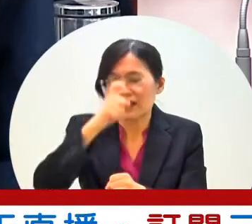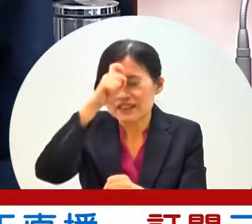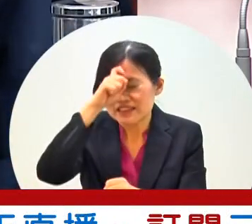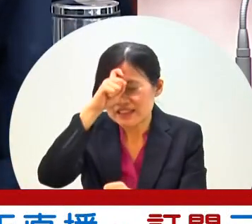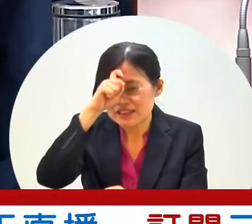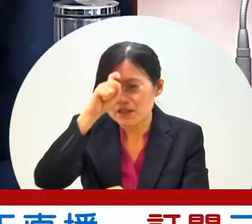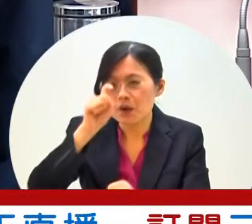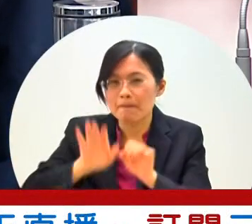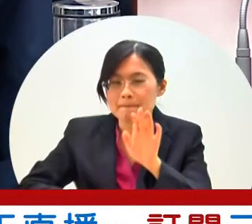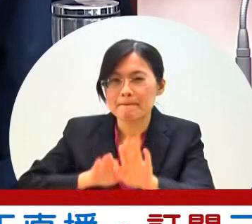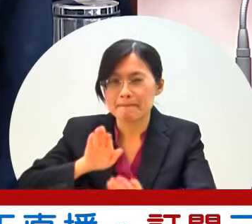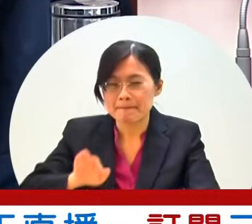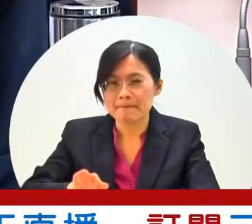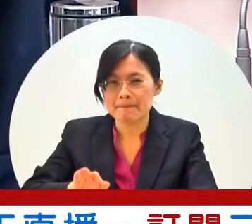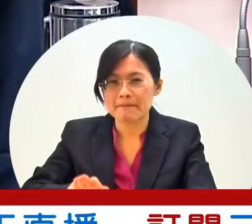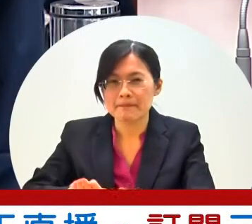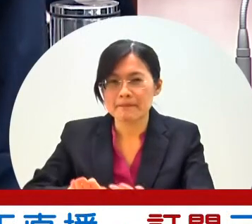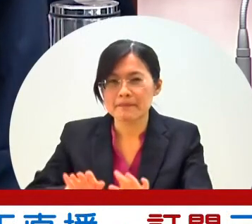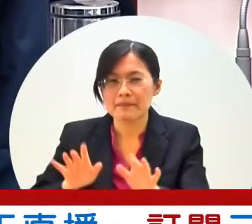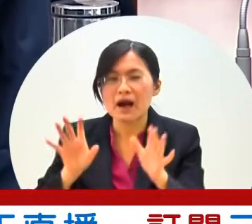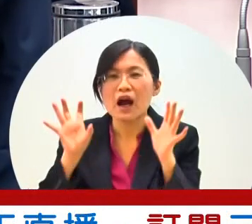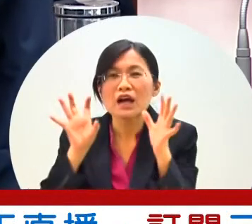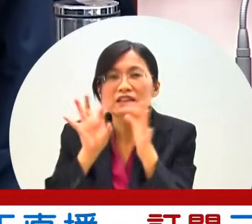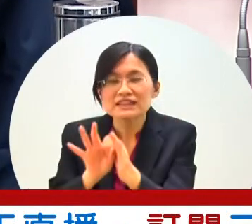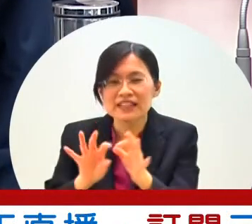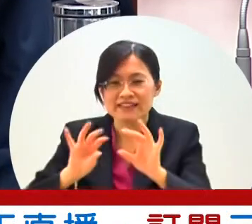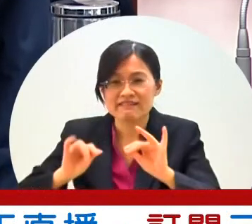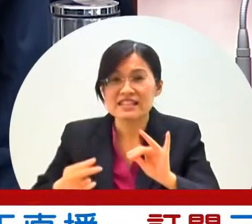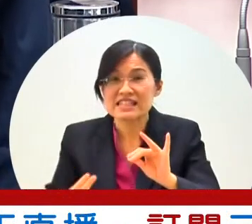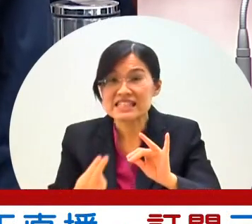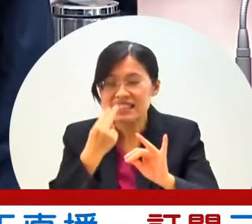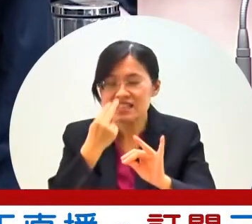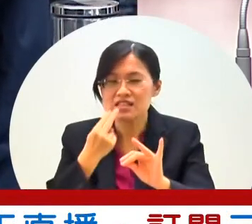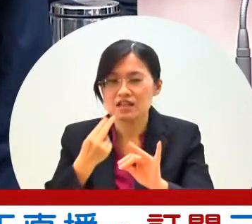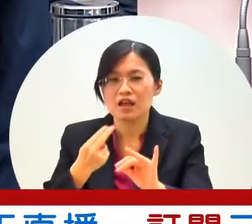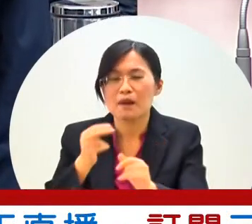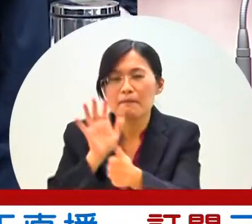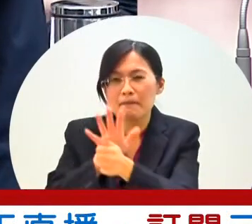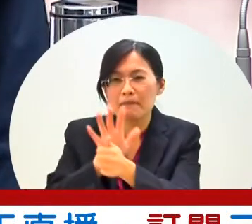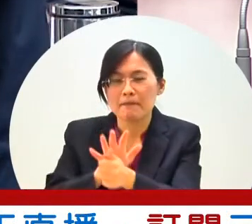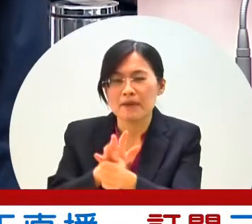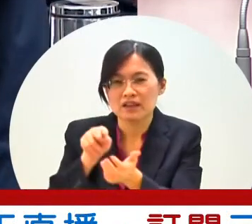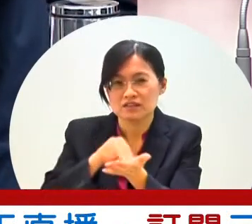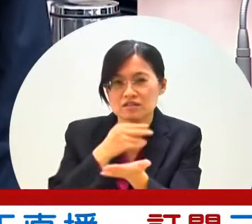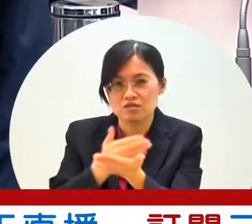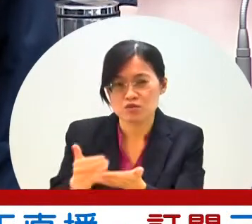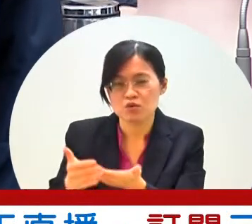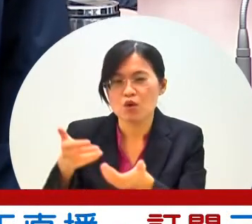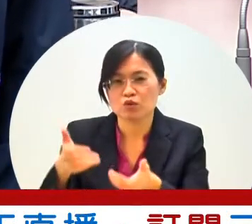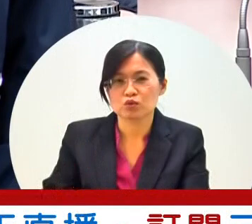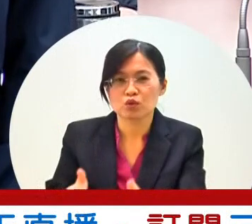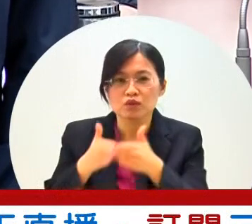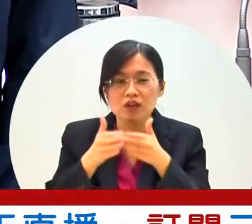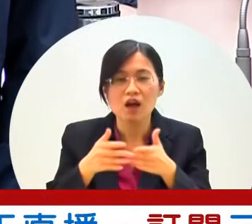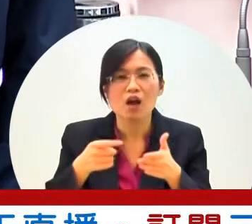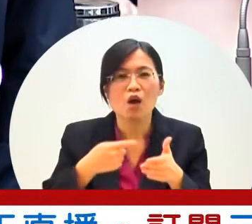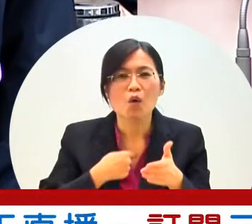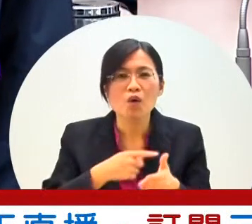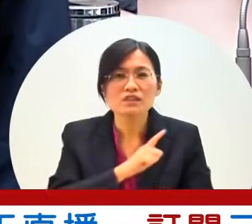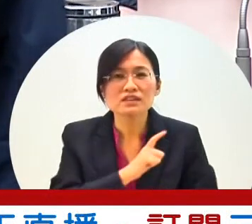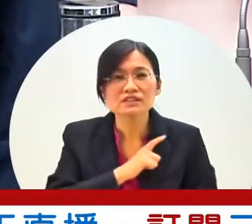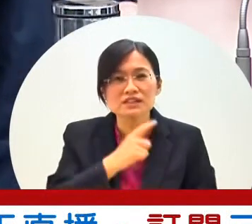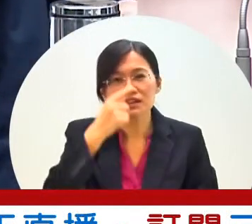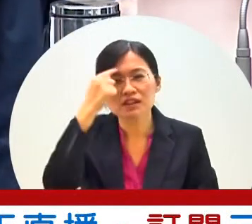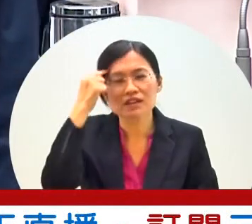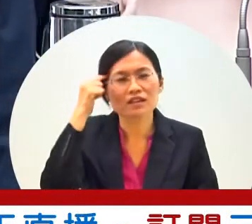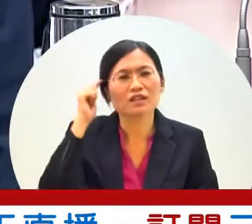决我们年轻人的问题，其实还是比较重要哈。那我简单讲我的观念了哈。我